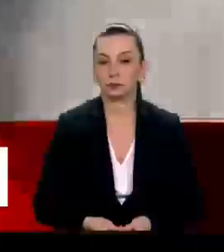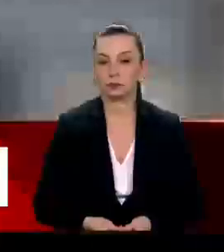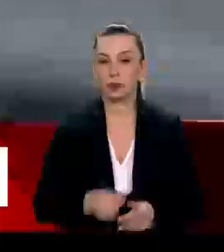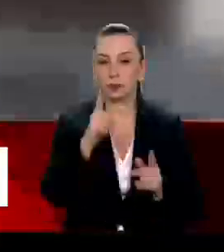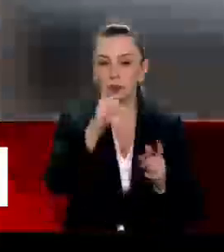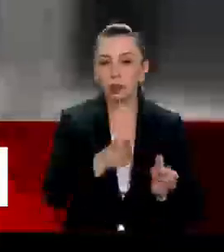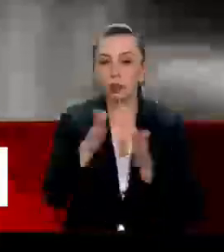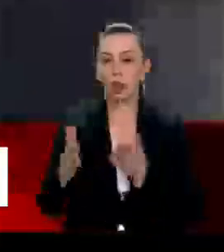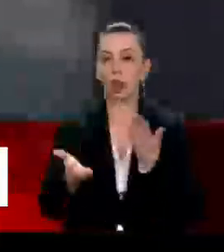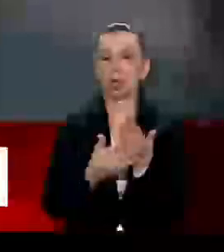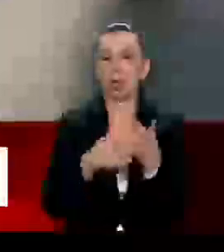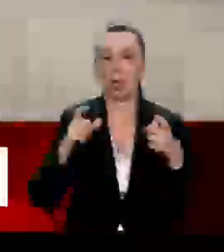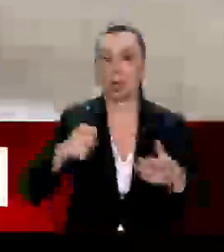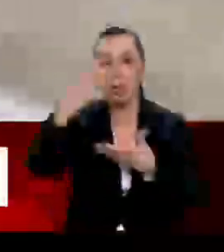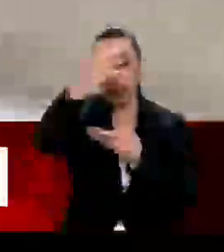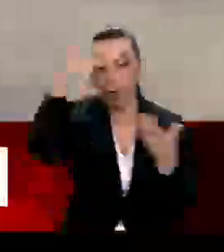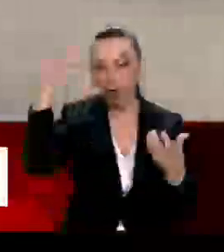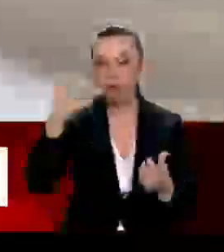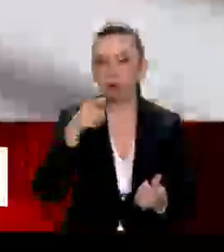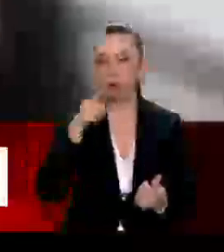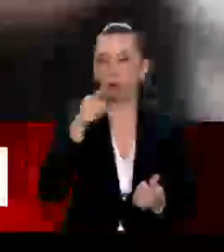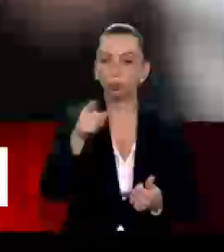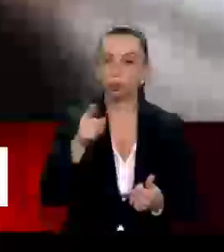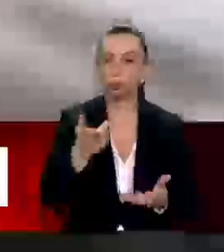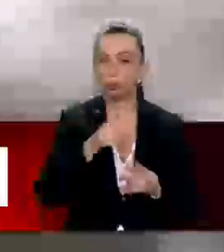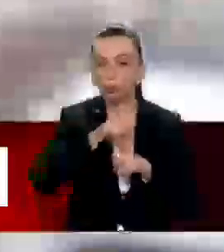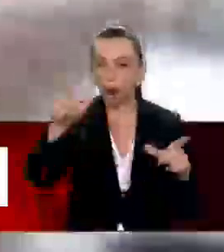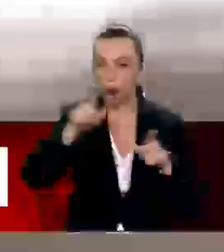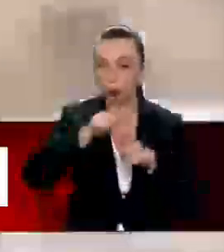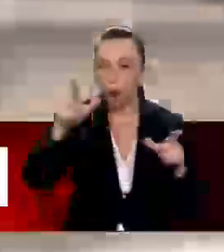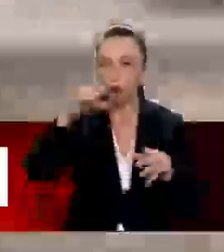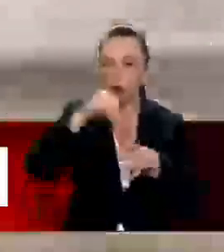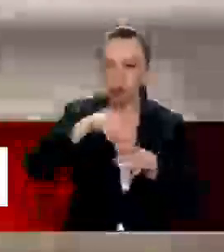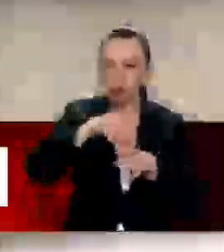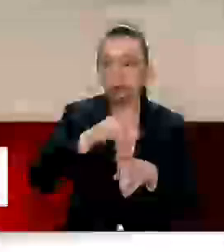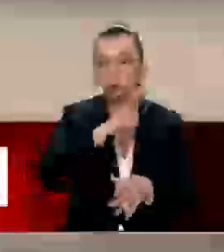Bir diğeri Kahramanmaraş Elbistan'da işte bu çaresiz seslenişlerin arasında devrildi.